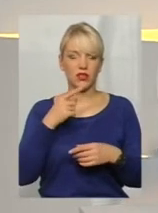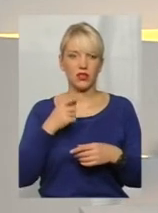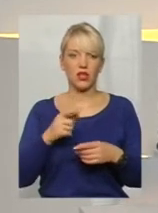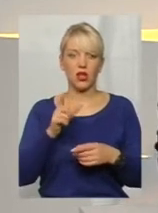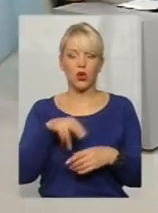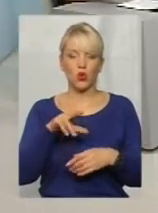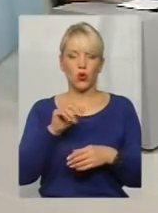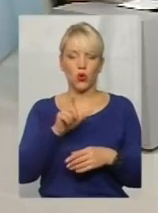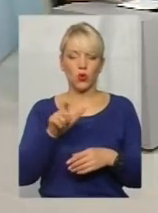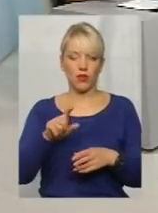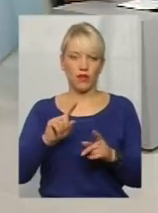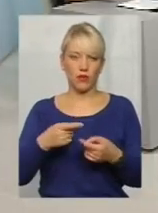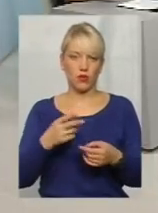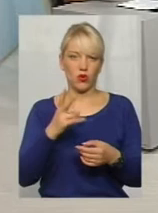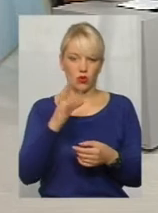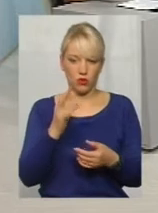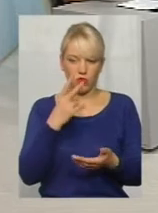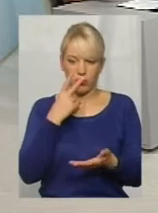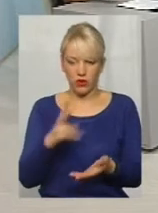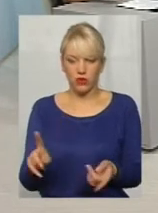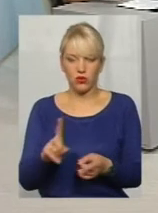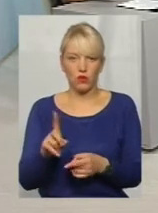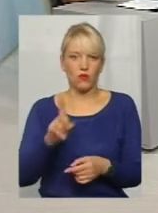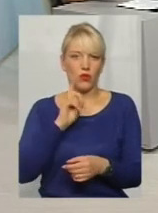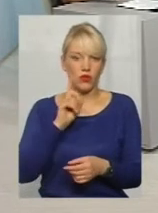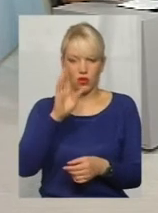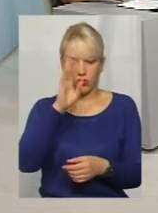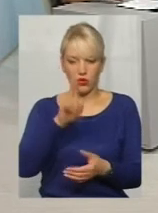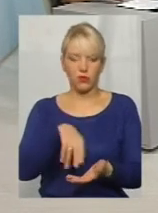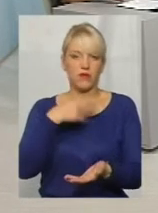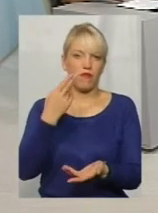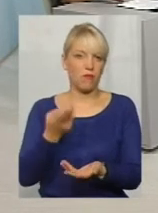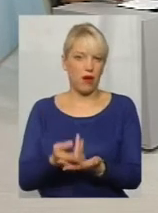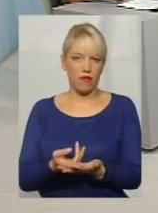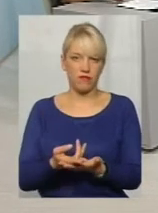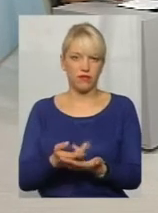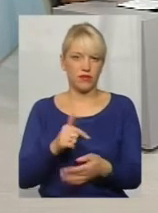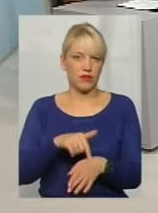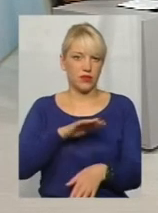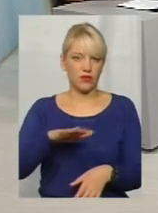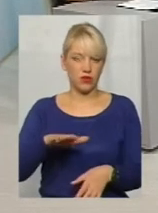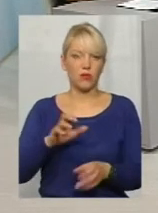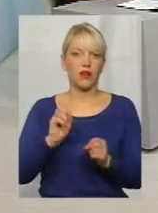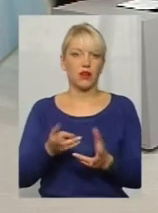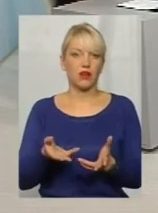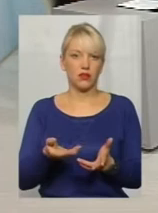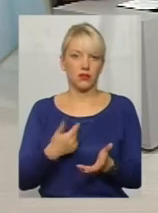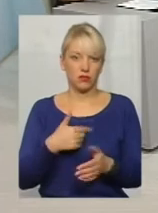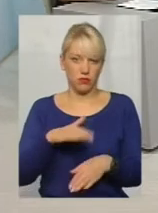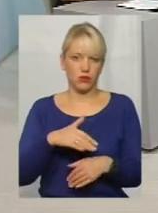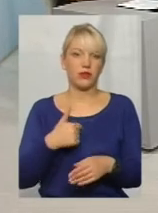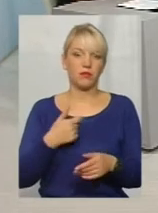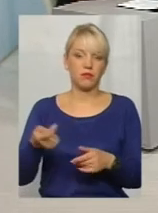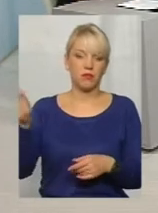які, вони побачили молодого хлопця, який впав і лежить без свідомості. Так. Потім